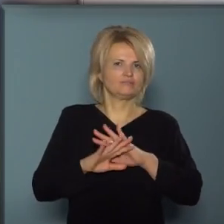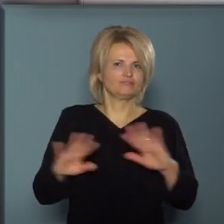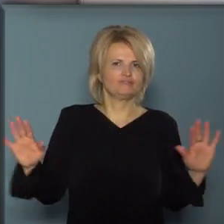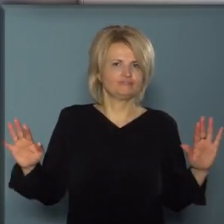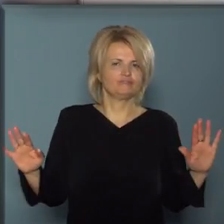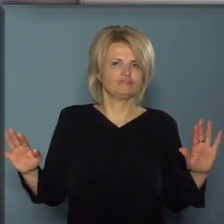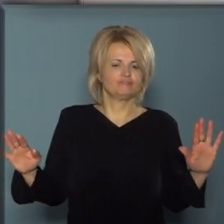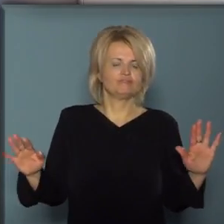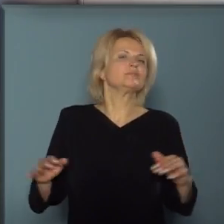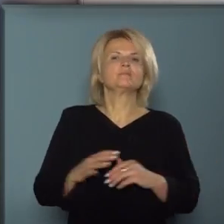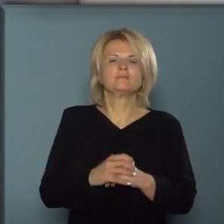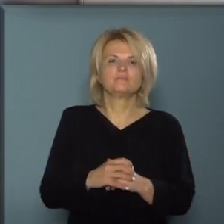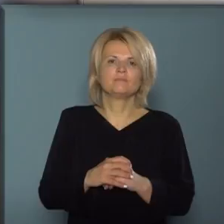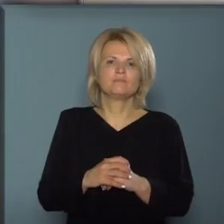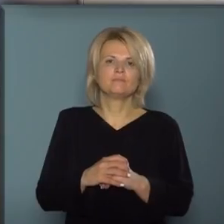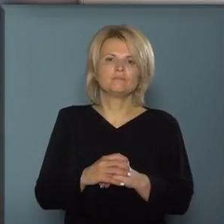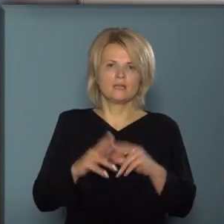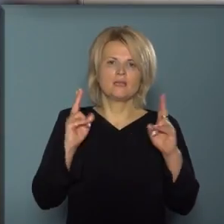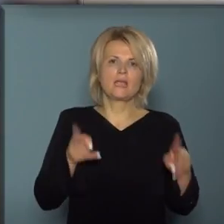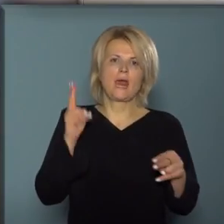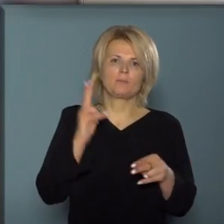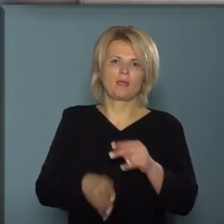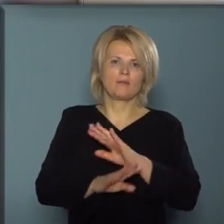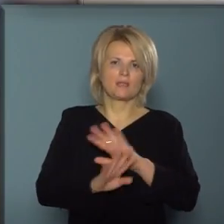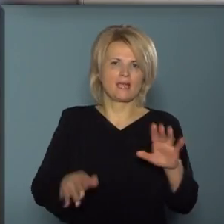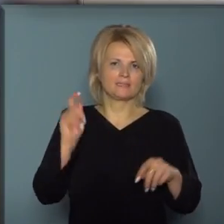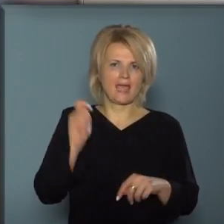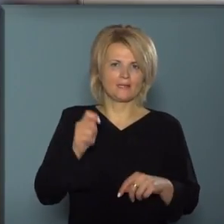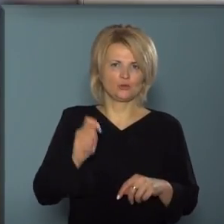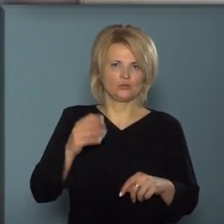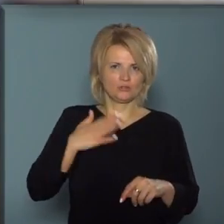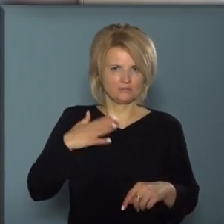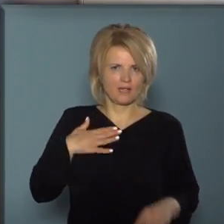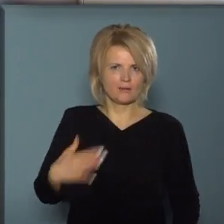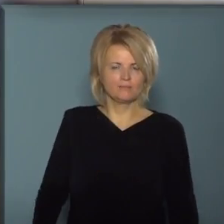most csinálok, akkor ennek ideje véget vetni.